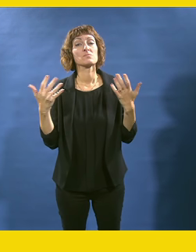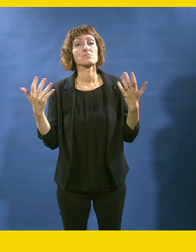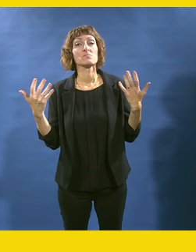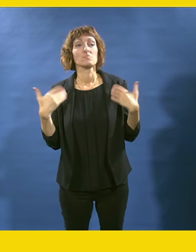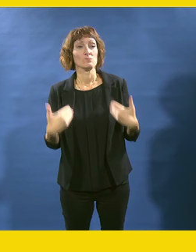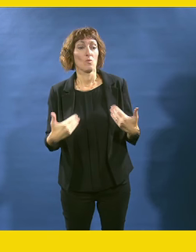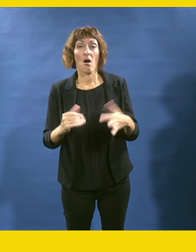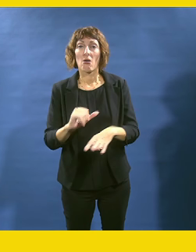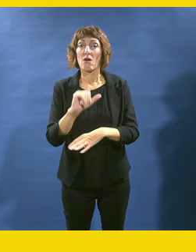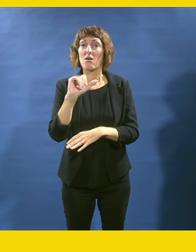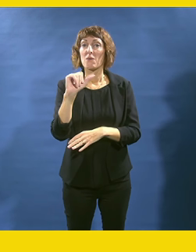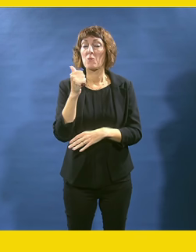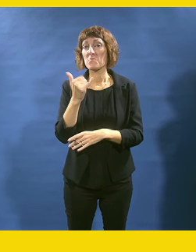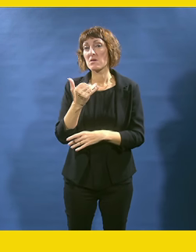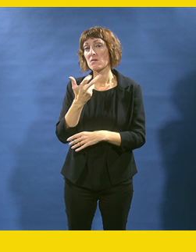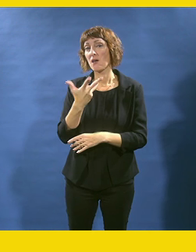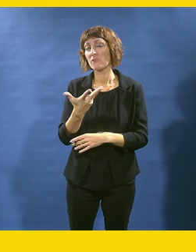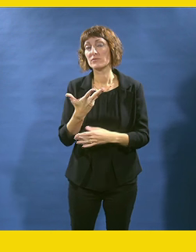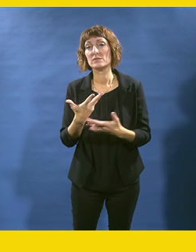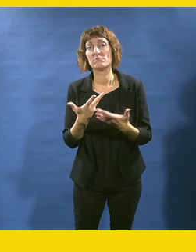Je voulais d'abord commencer par dire quelques mots